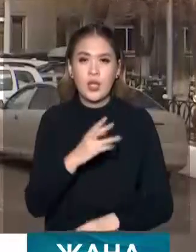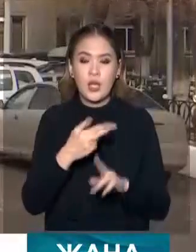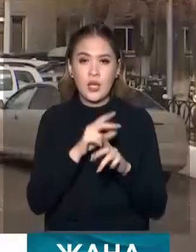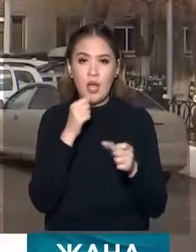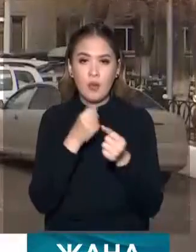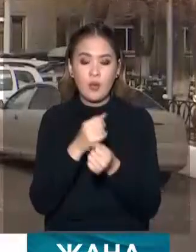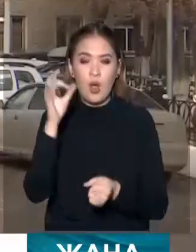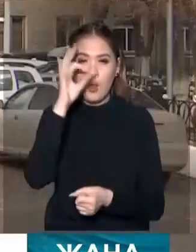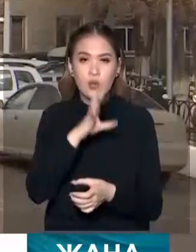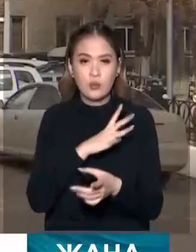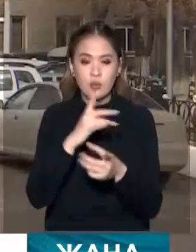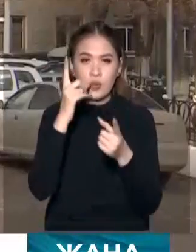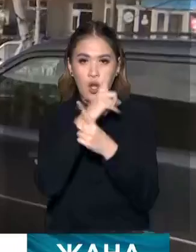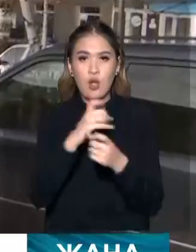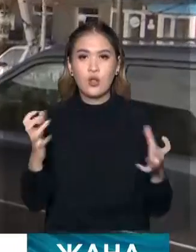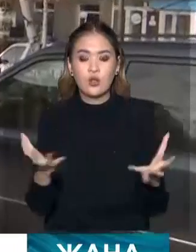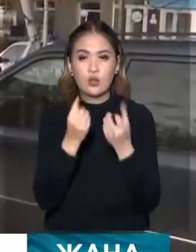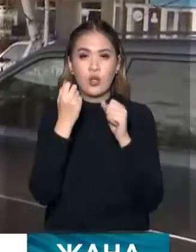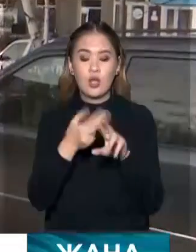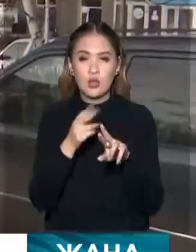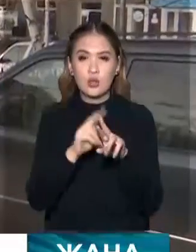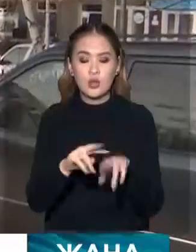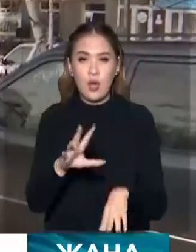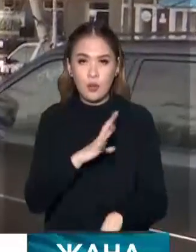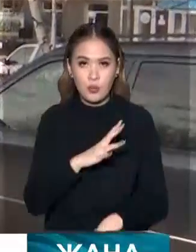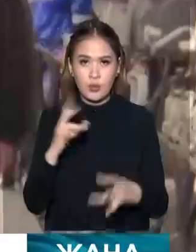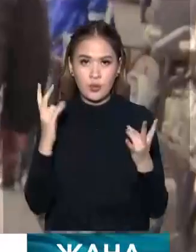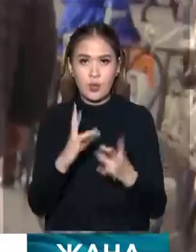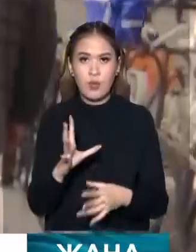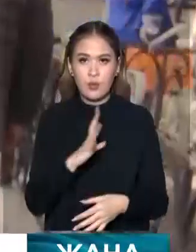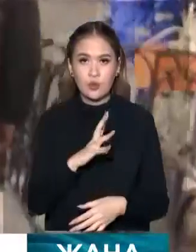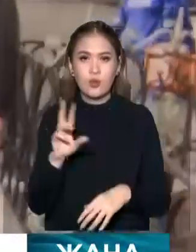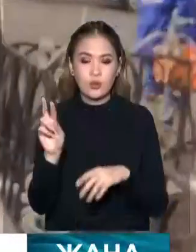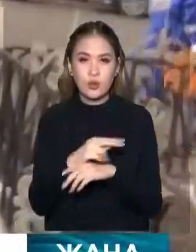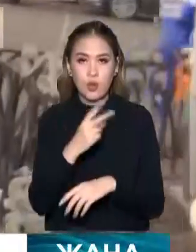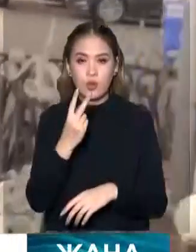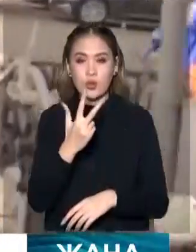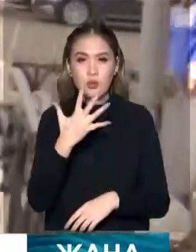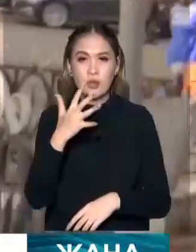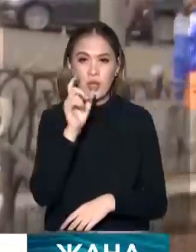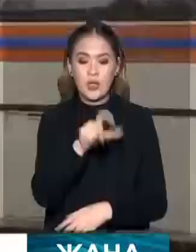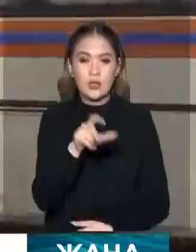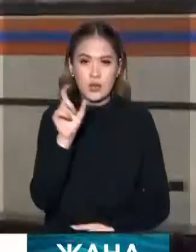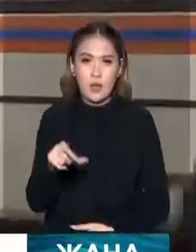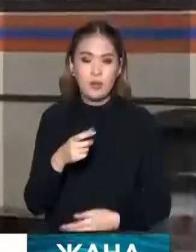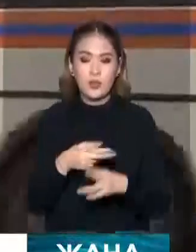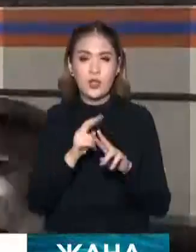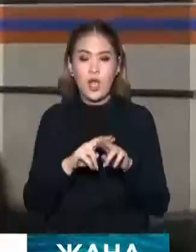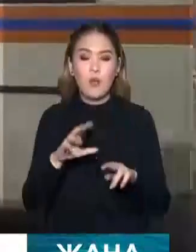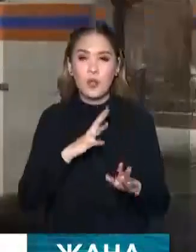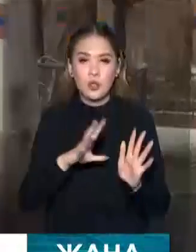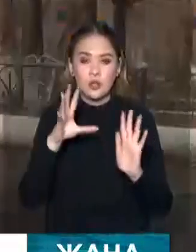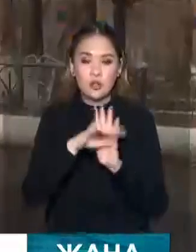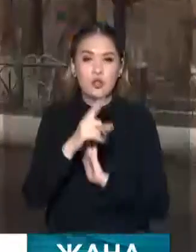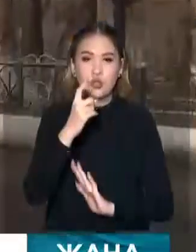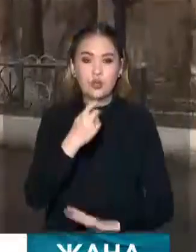Апаттың болғаны туралы ақпарат құтқару қызметіне түнгі 3-тің шамасында түсіпті. Құтқару жұмыстарына 35 адам жұмылдырылған. Олар жеткенше шахтадан